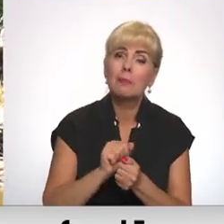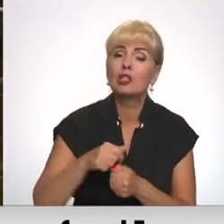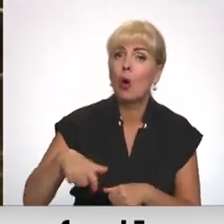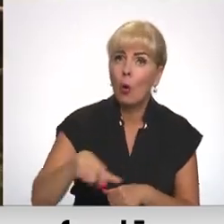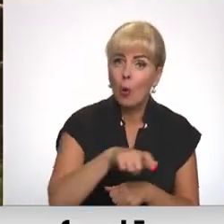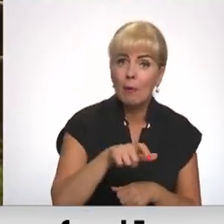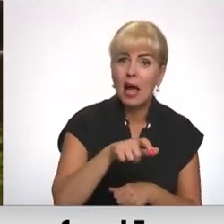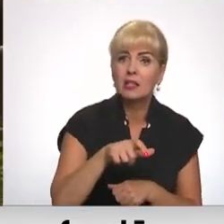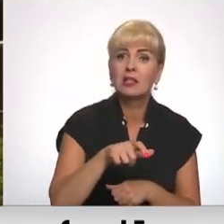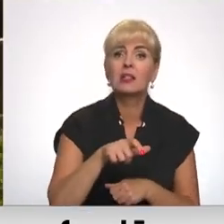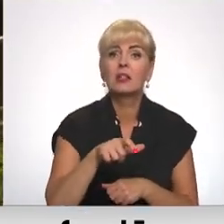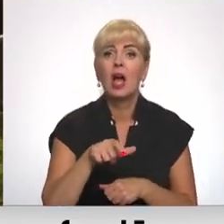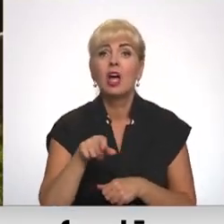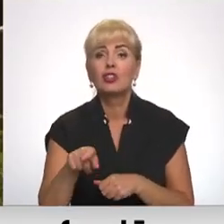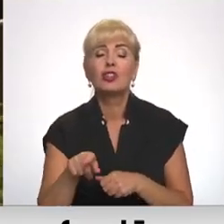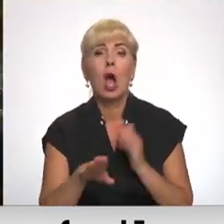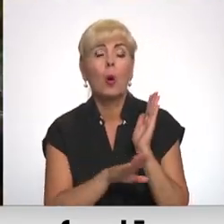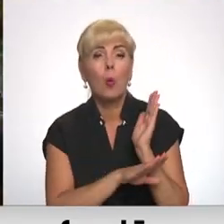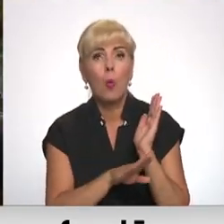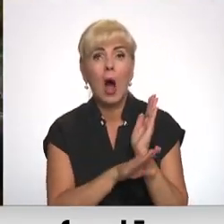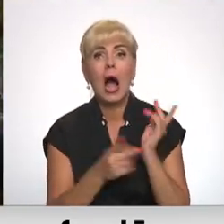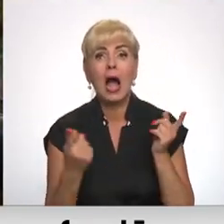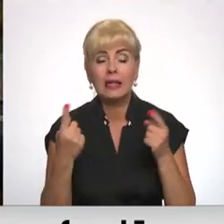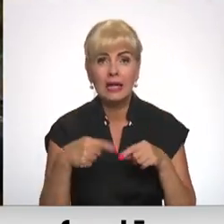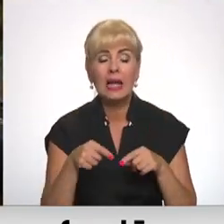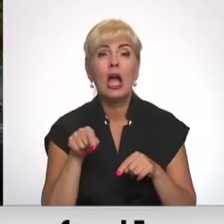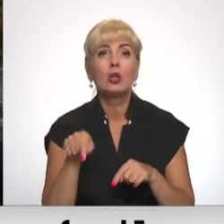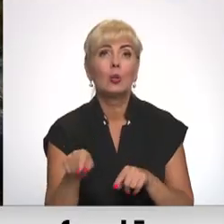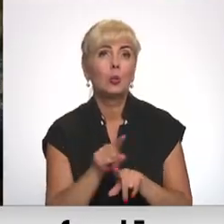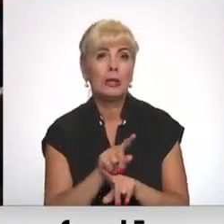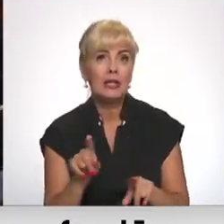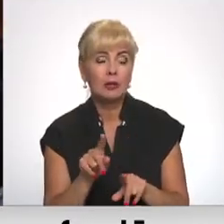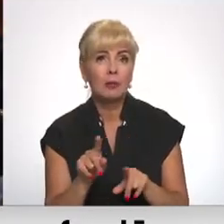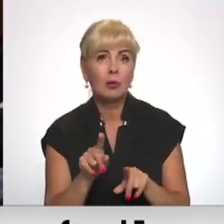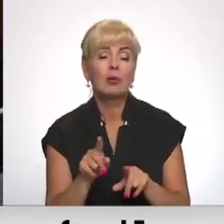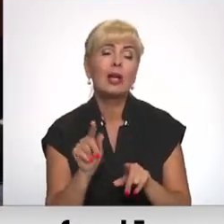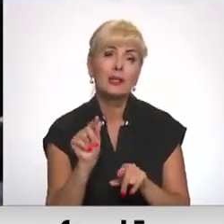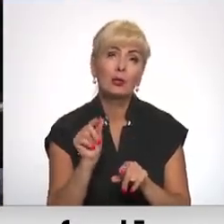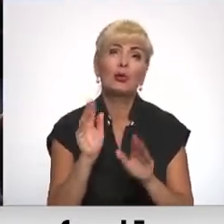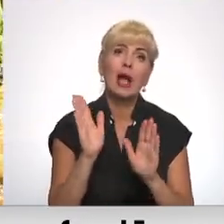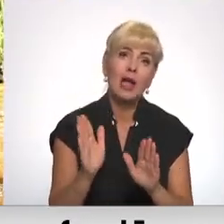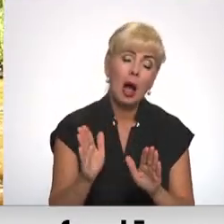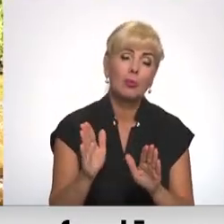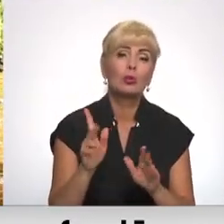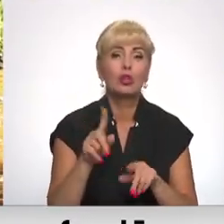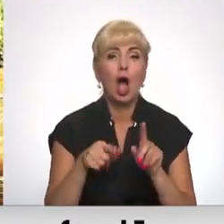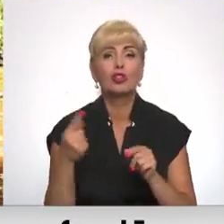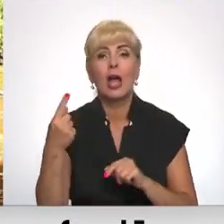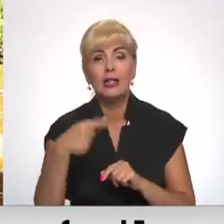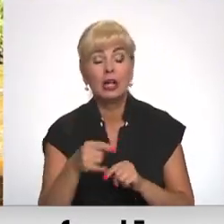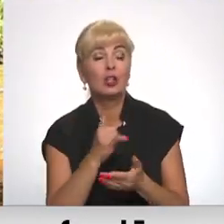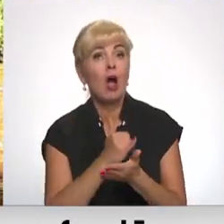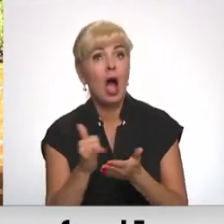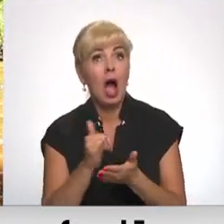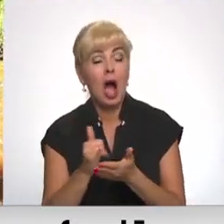plūst pa meža zemēm, šie koki, viņiem tur ir jābūt, nu, pa kādam iekrīt. Lai